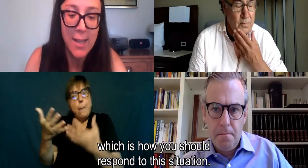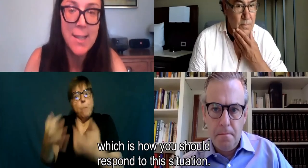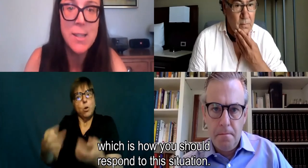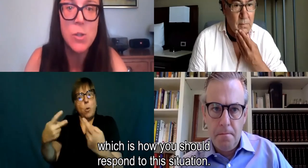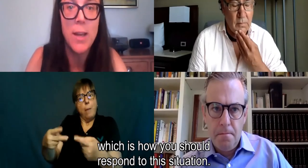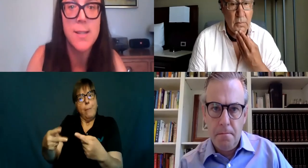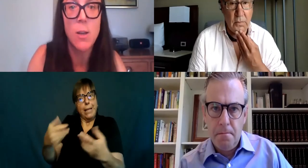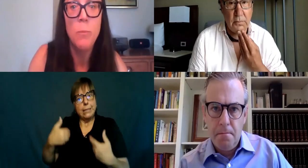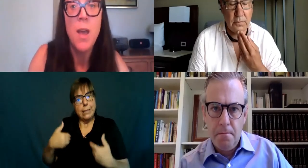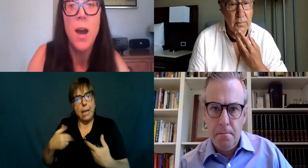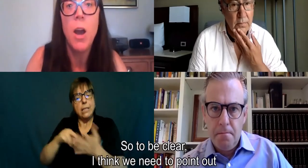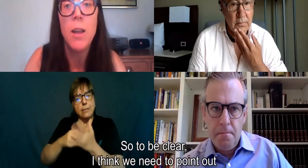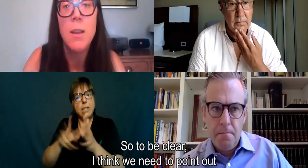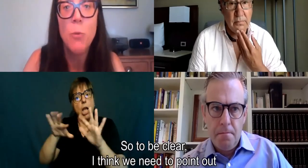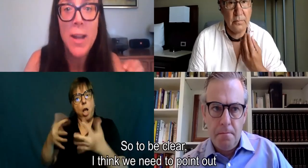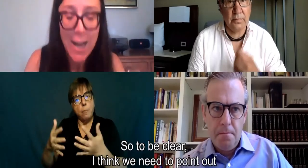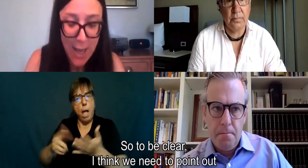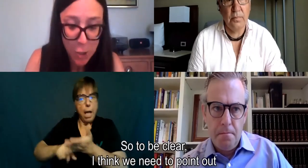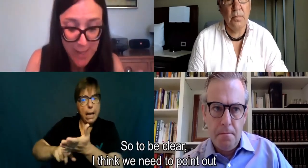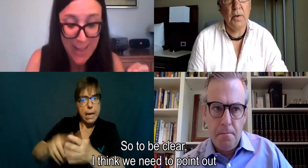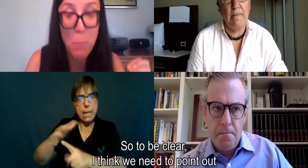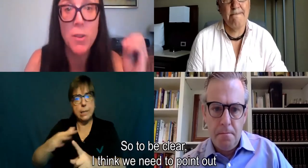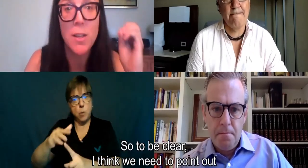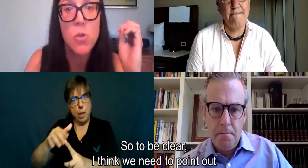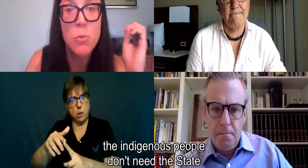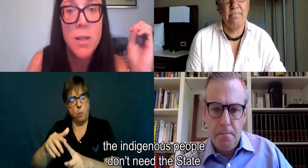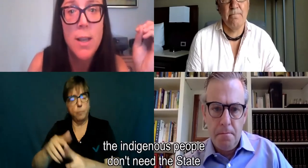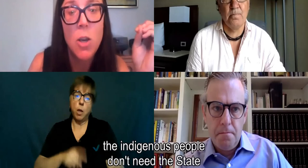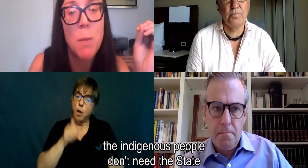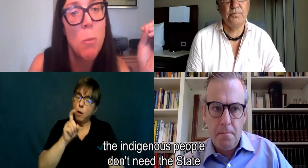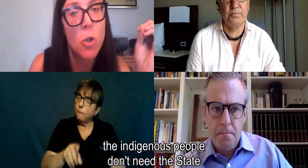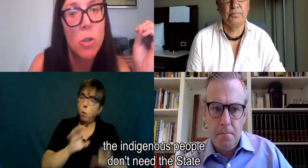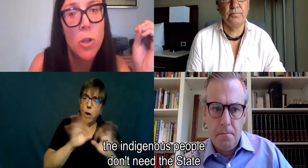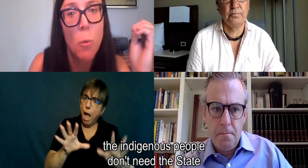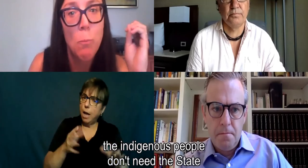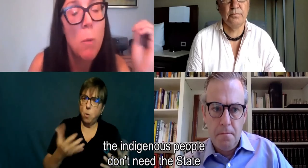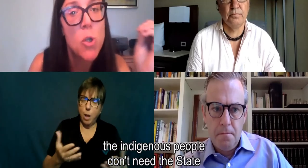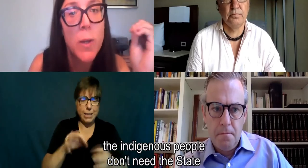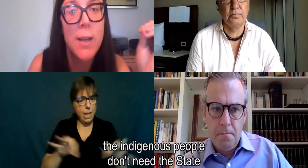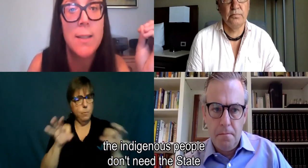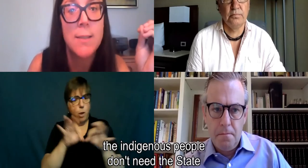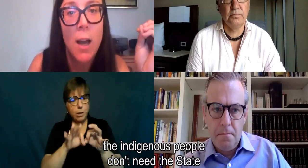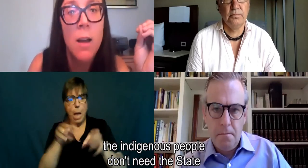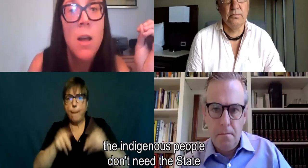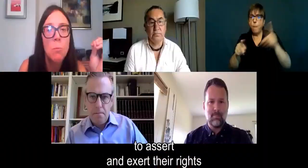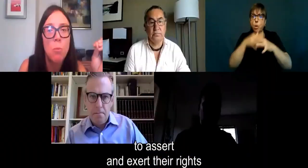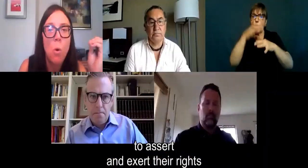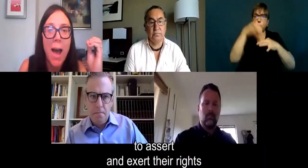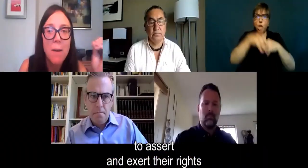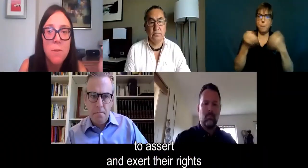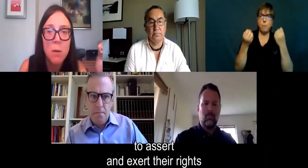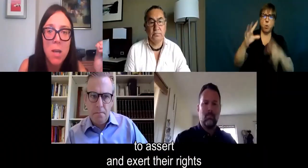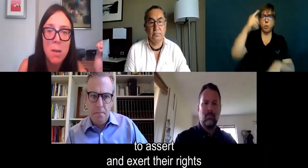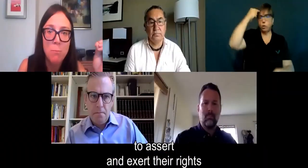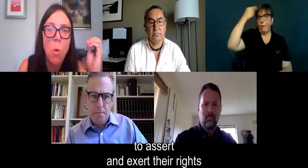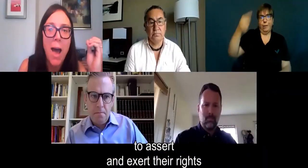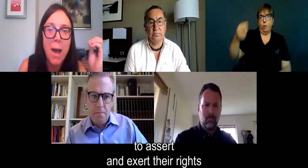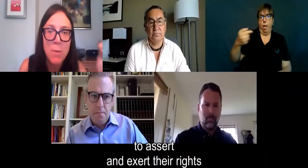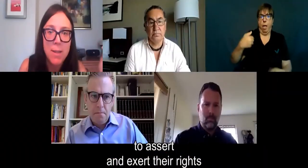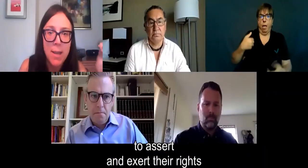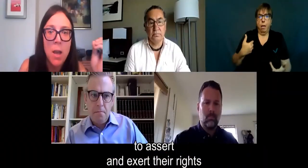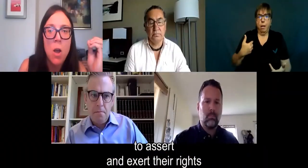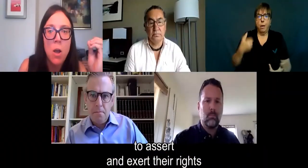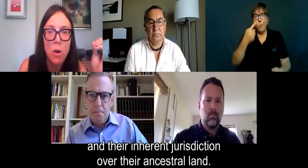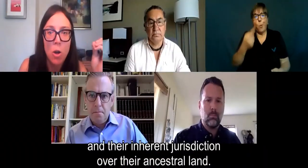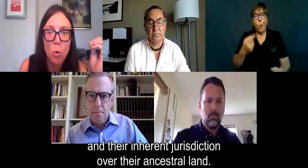situation. Alors, il faut être clair, je pense qu'il est important de souligner que les peuples autochtones n'ont pas besoin de l'État pour affirmer et